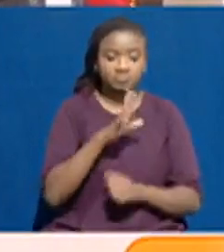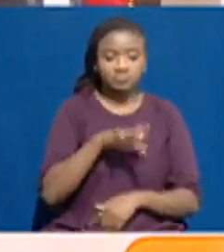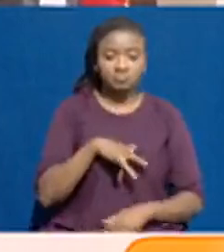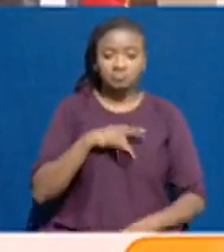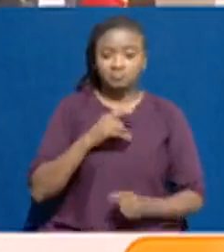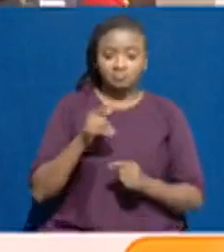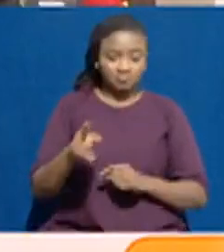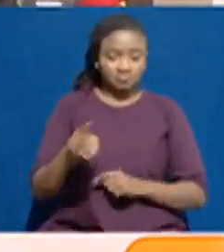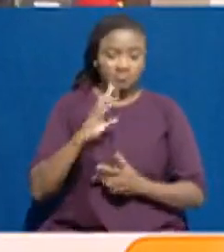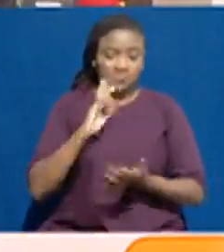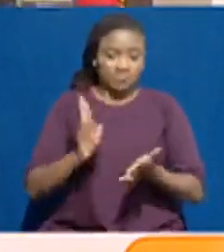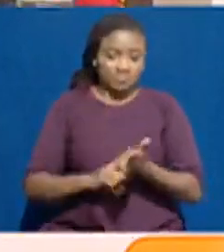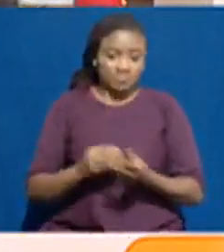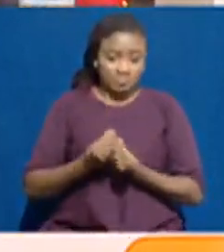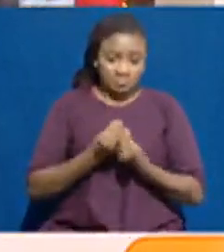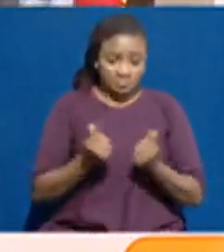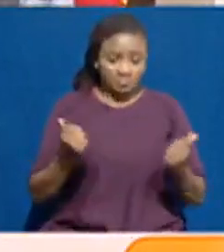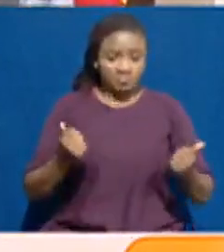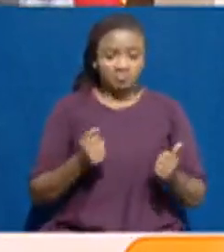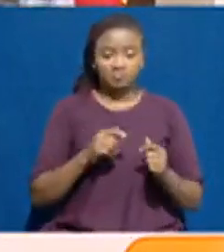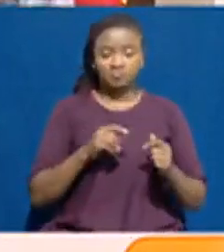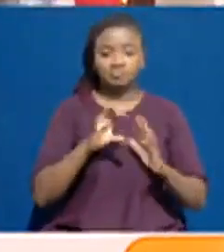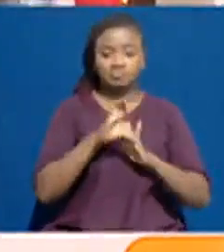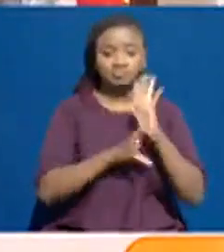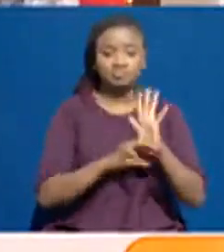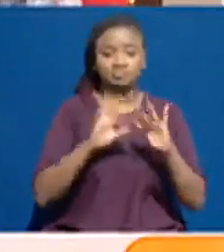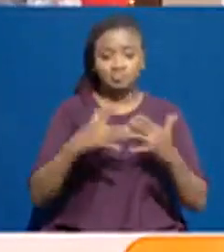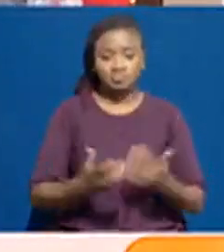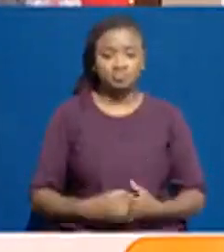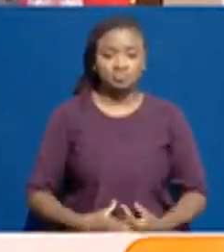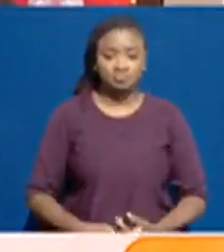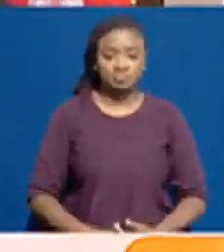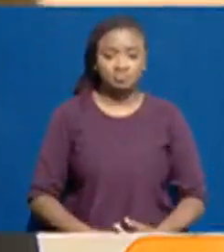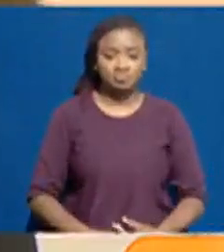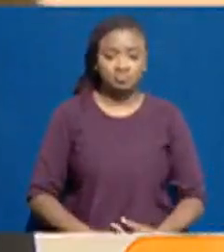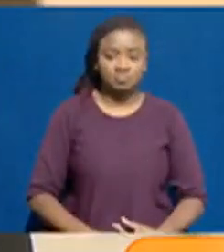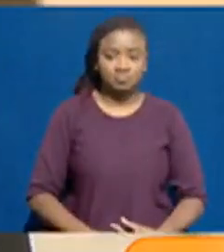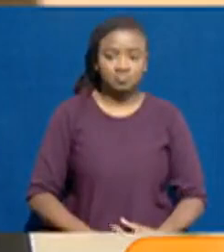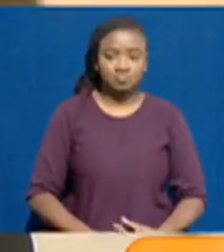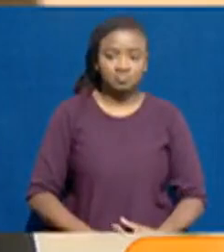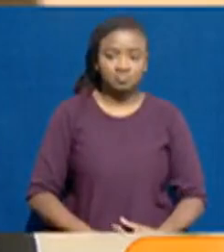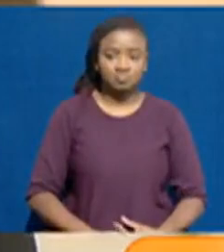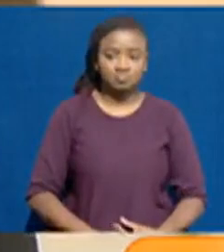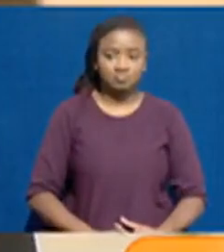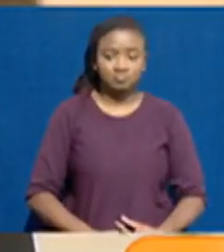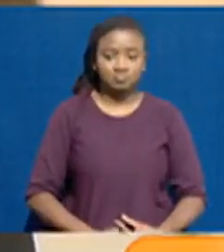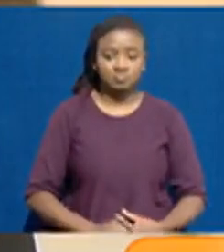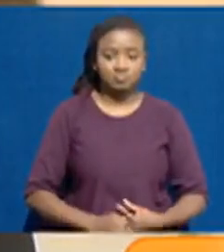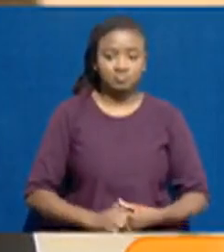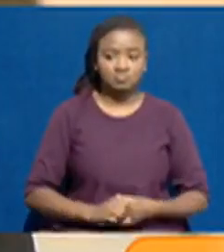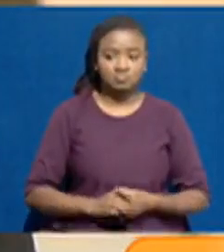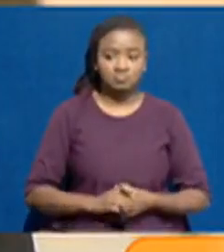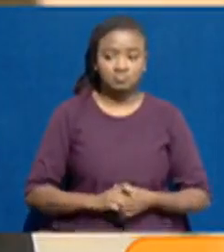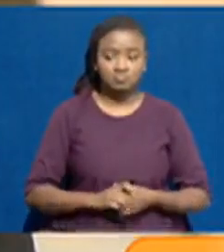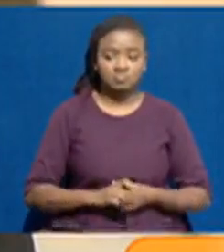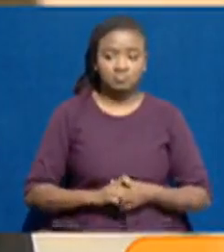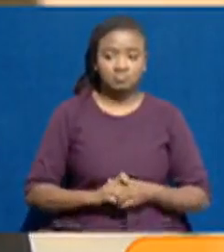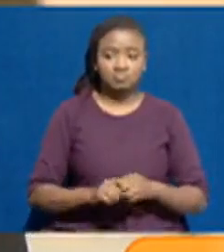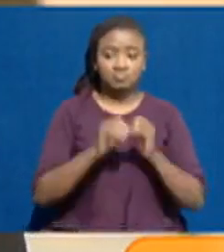masuala haya yatabadilisha jinsi utawala ulivyo kwa sasa. If the proposals are going to